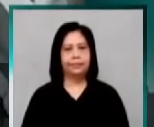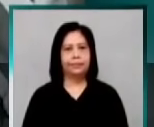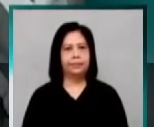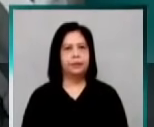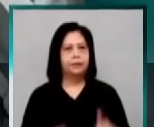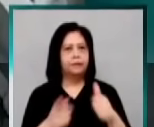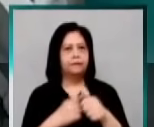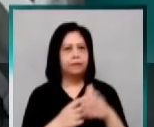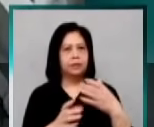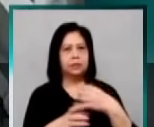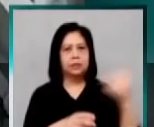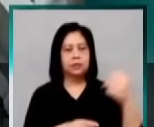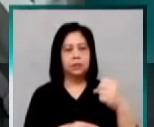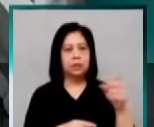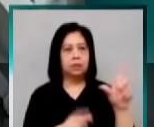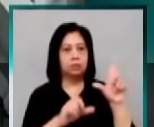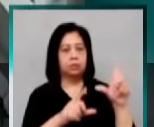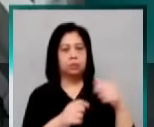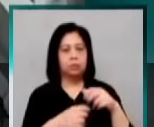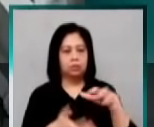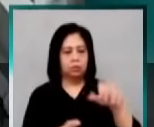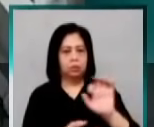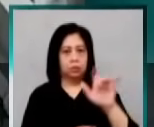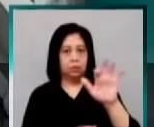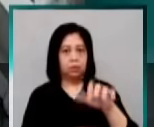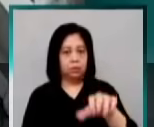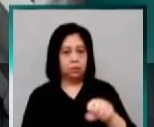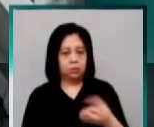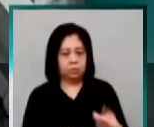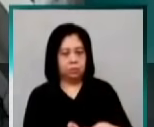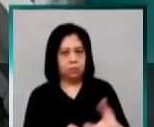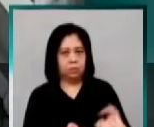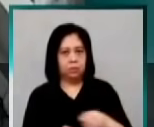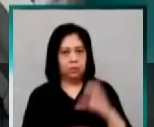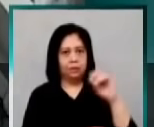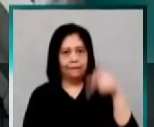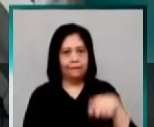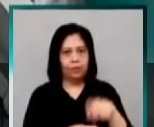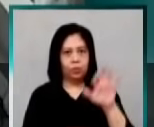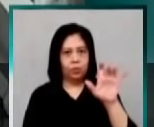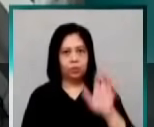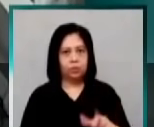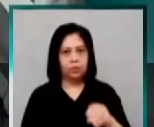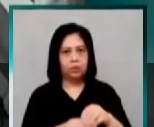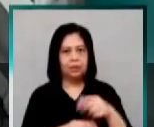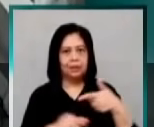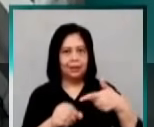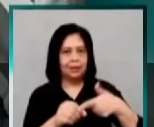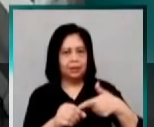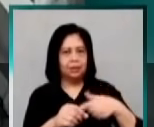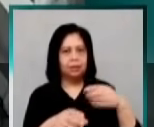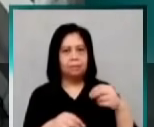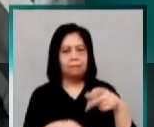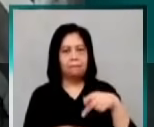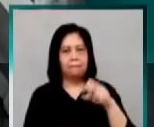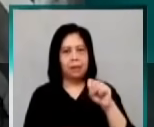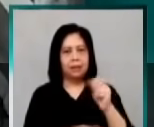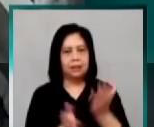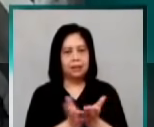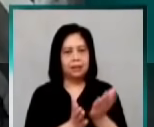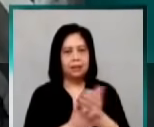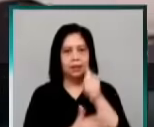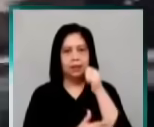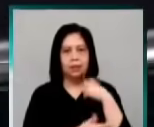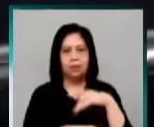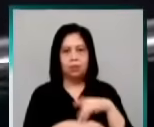mga suspect ang pera sa cash register at ang cellphone ng kahera sa isang gas station sa Pasig kahapon ng madaling araw.